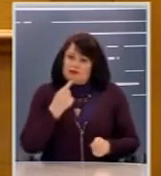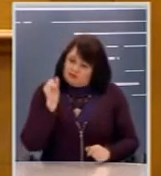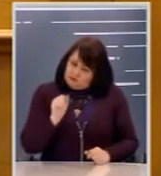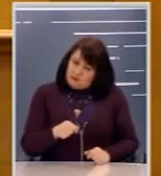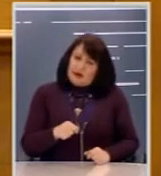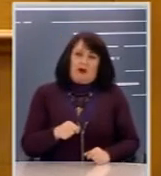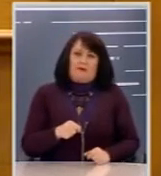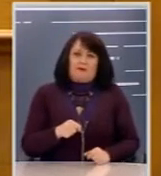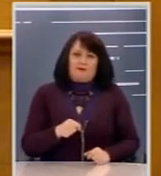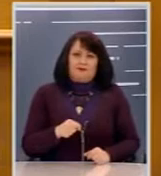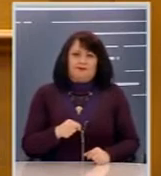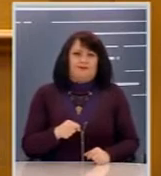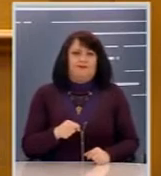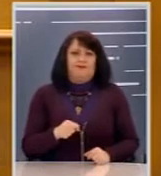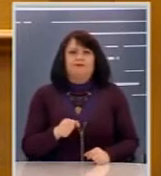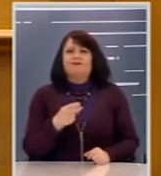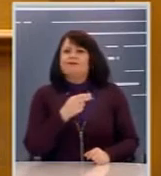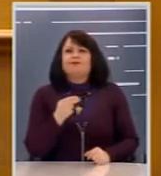στην πλευρά της